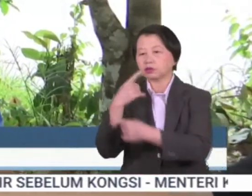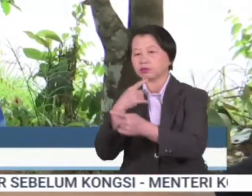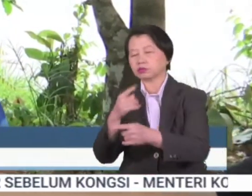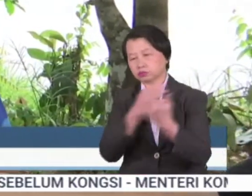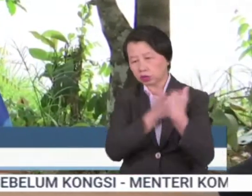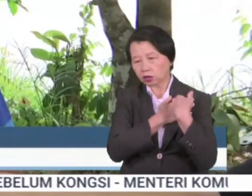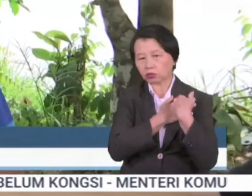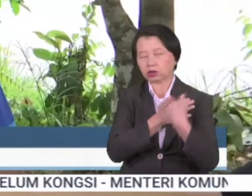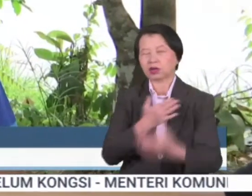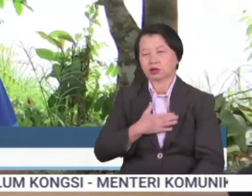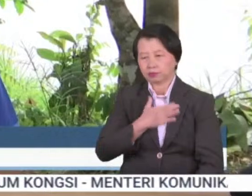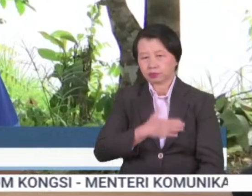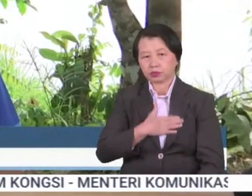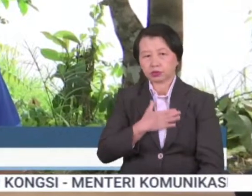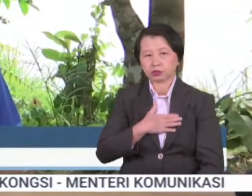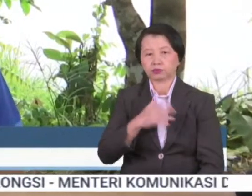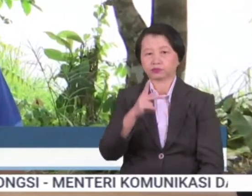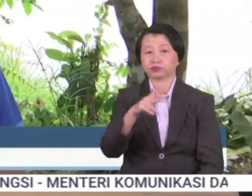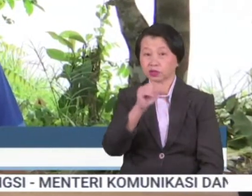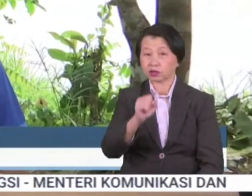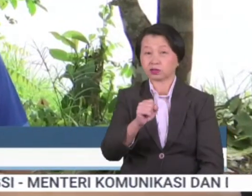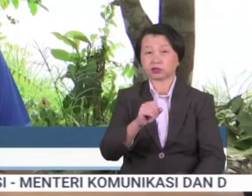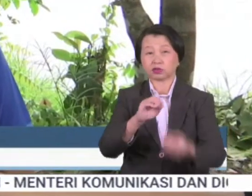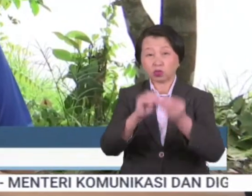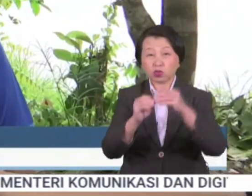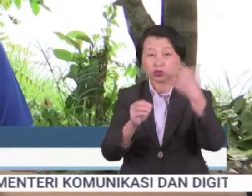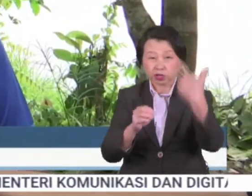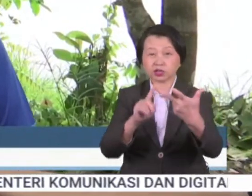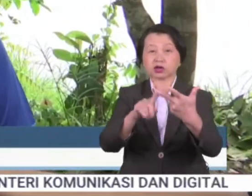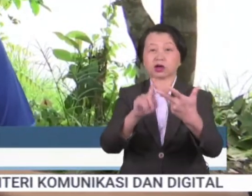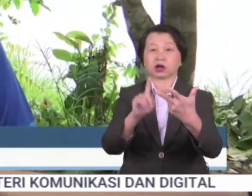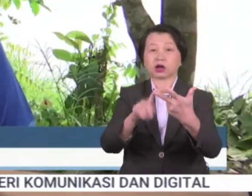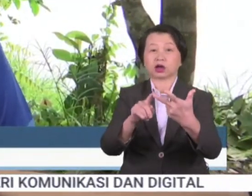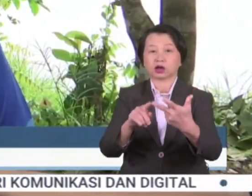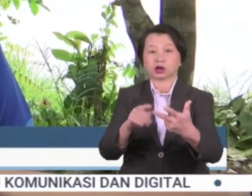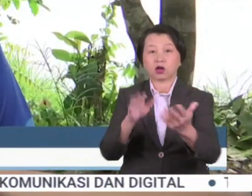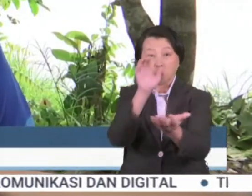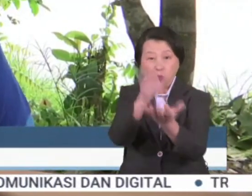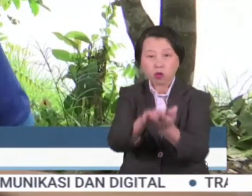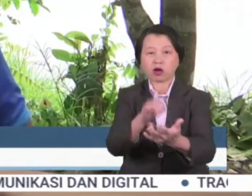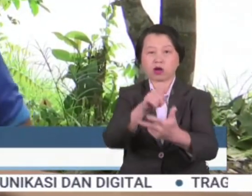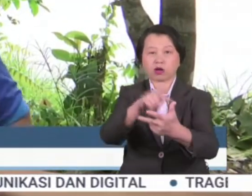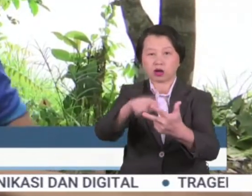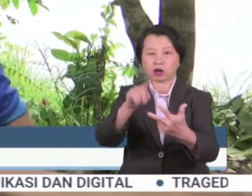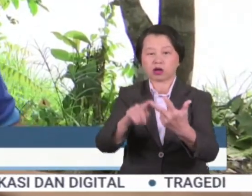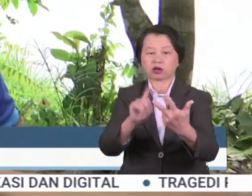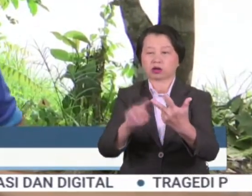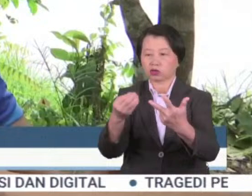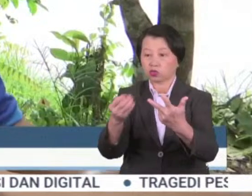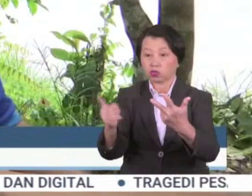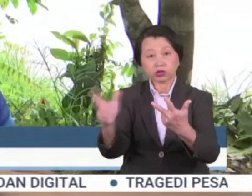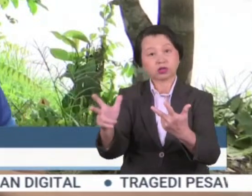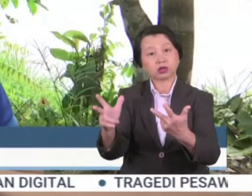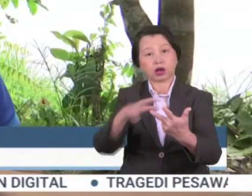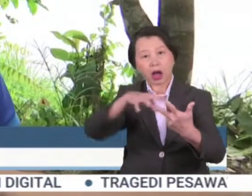berkenaanlah ni kes yang ketiga sudah jadi kalau dapat kami minta Apa nama minta bantuanlah